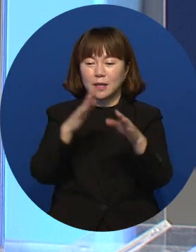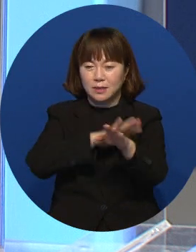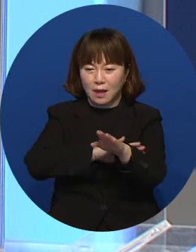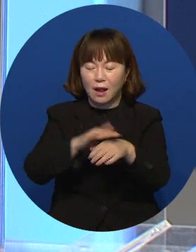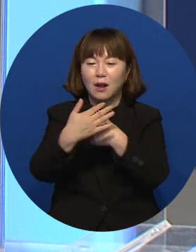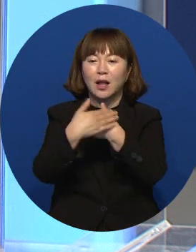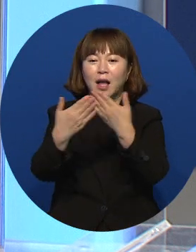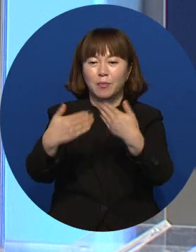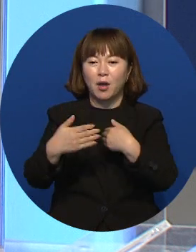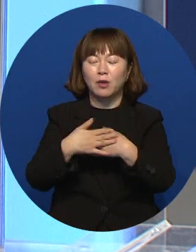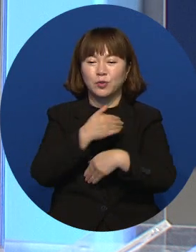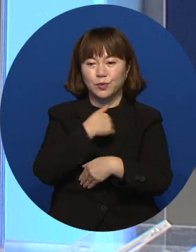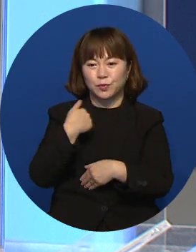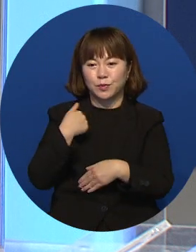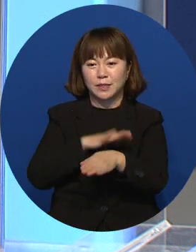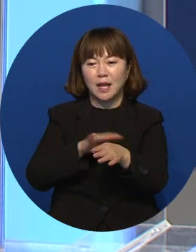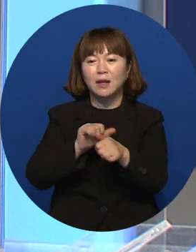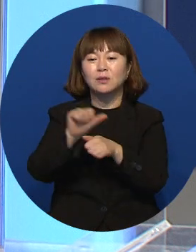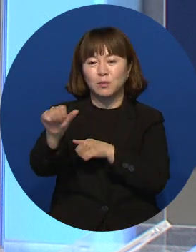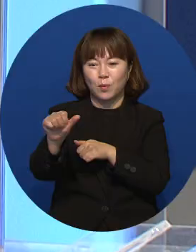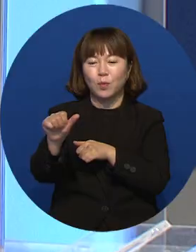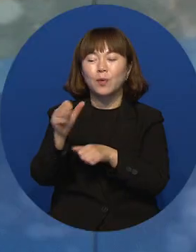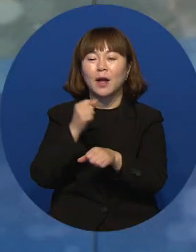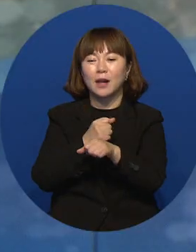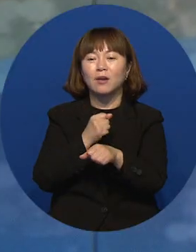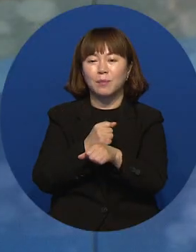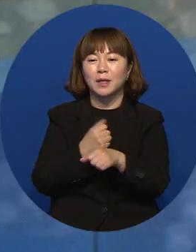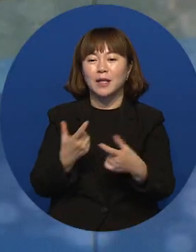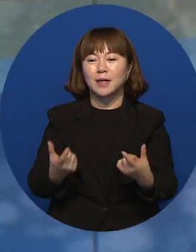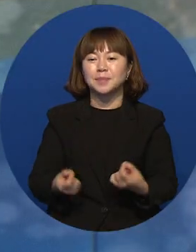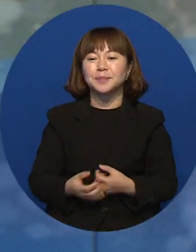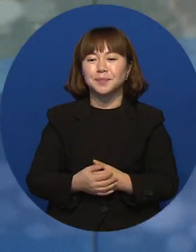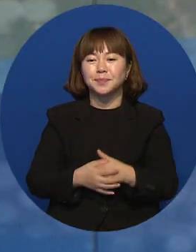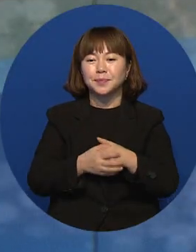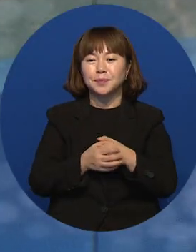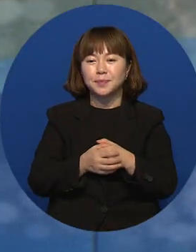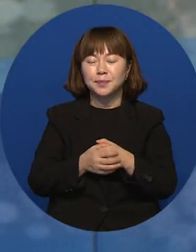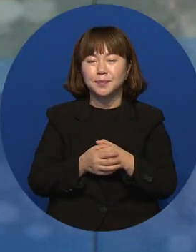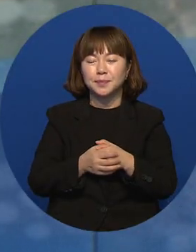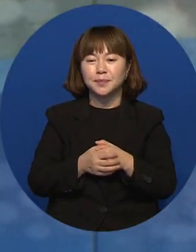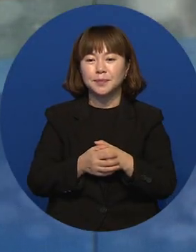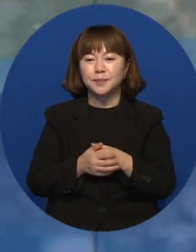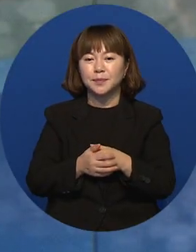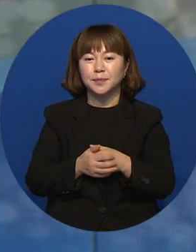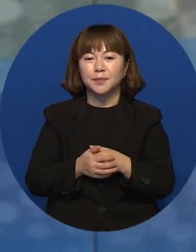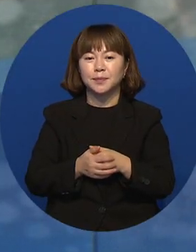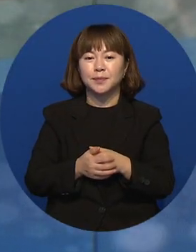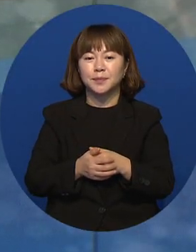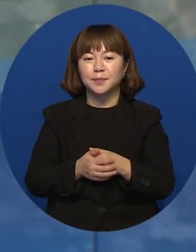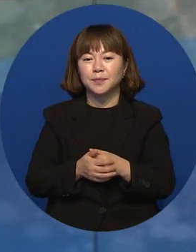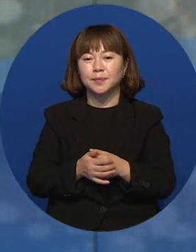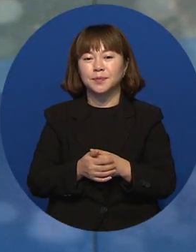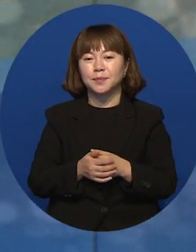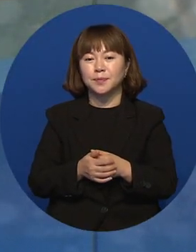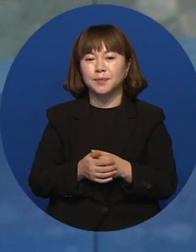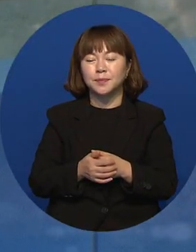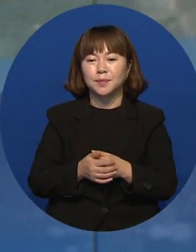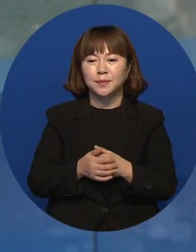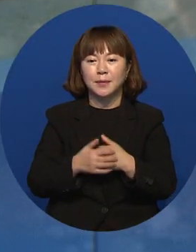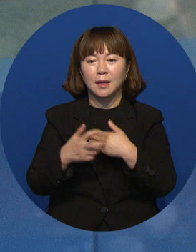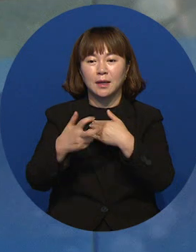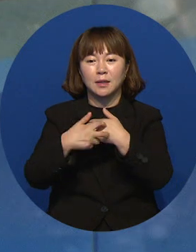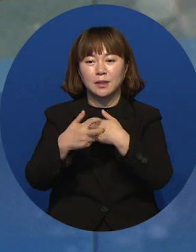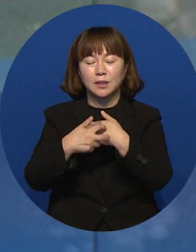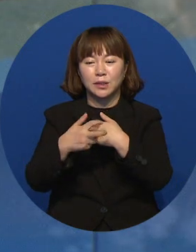극복될 수 있더라 한다고 있음 게 뭐라고 의 시민 여러분들 같이 해주시길 바라겠습니다 우리 의류